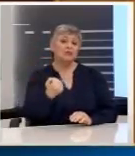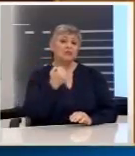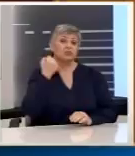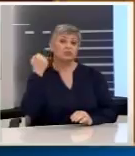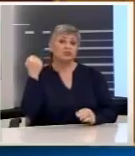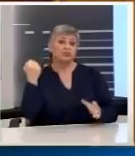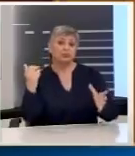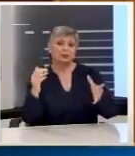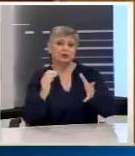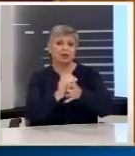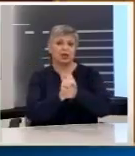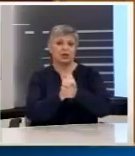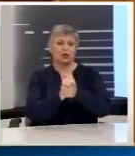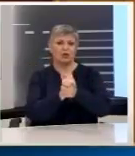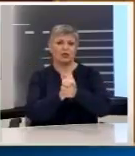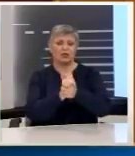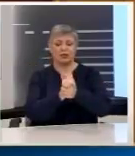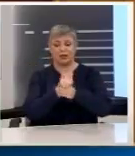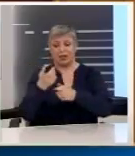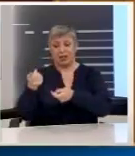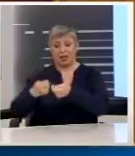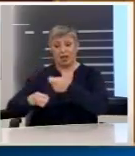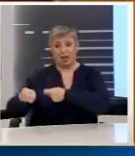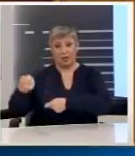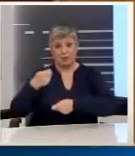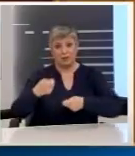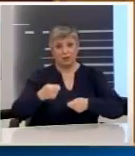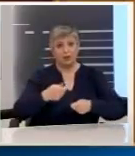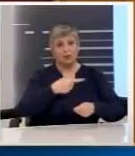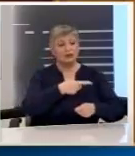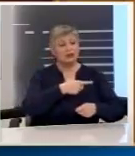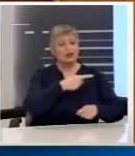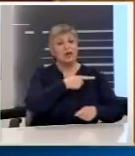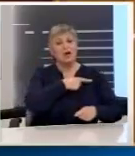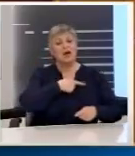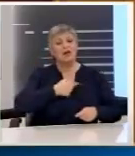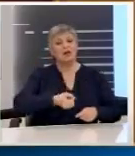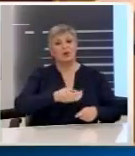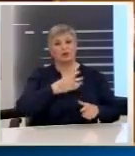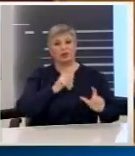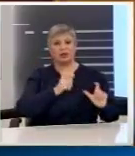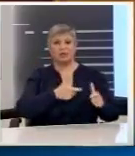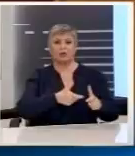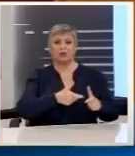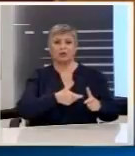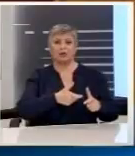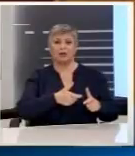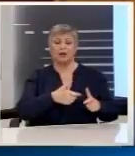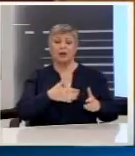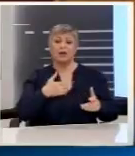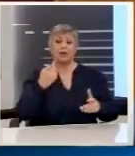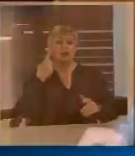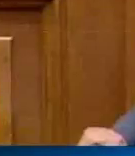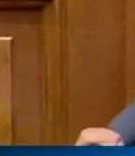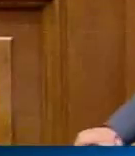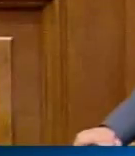κάθε περίπτωση αυτά τα πράγματα είναι επικίνδυνα, γιατί στο τέλος της ημέρας μπορεί να βρεθείτε εσείς απολογούμενοι.